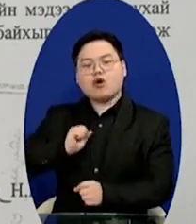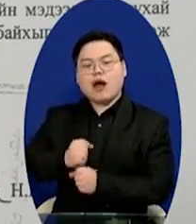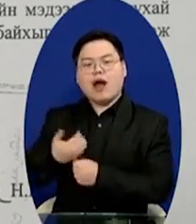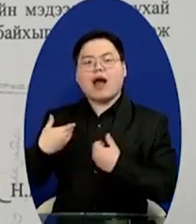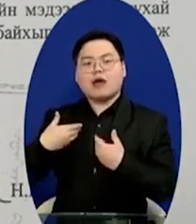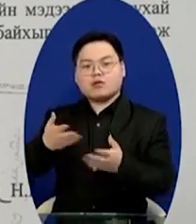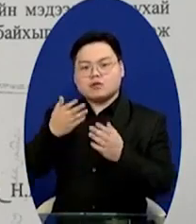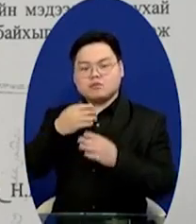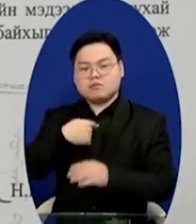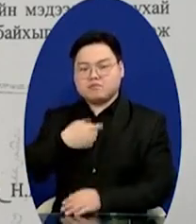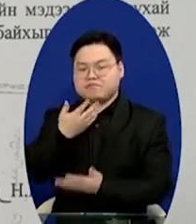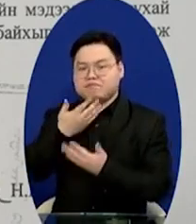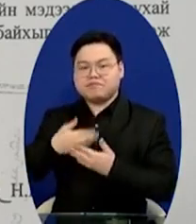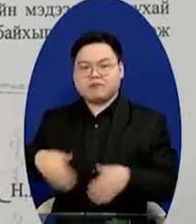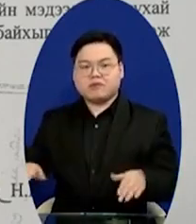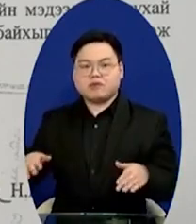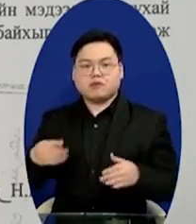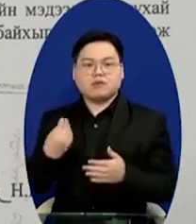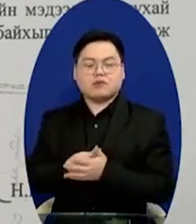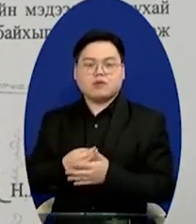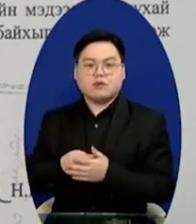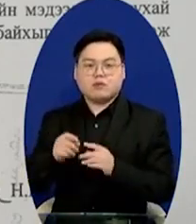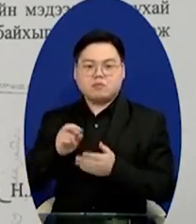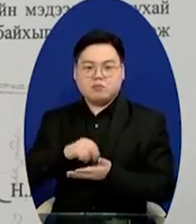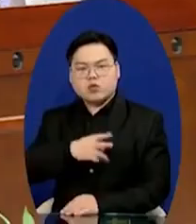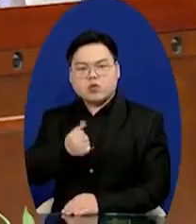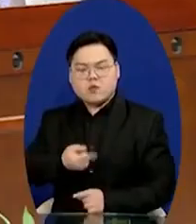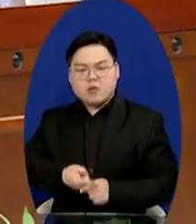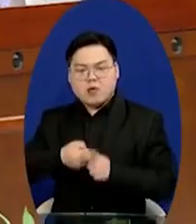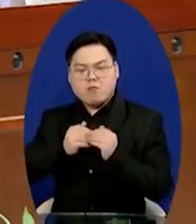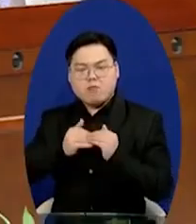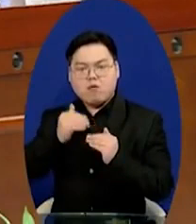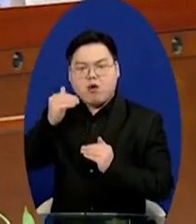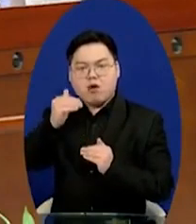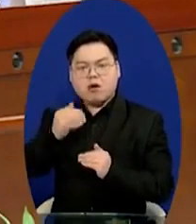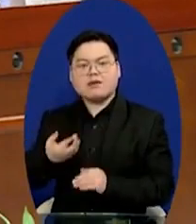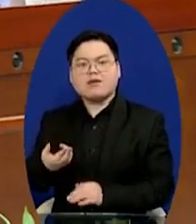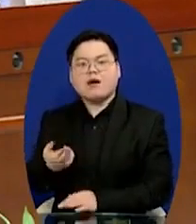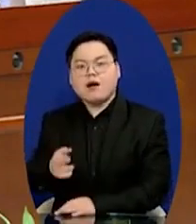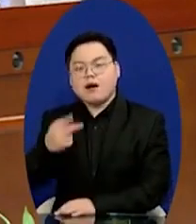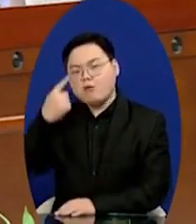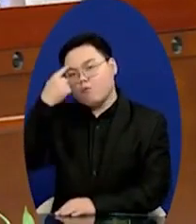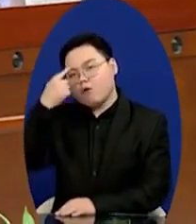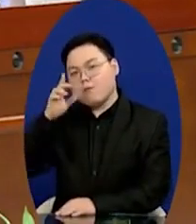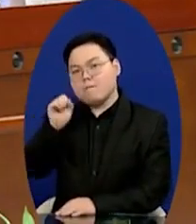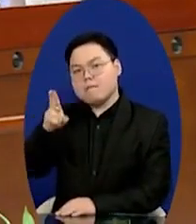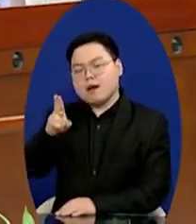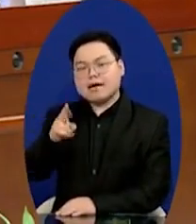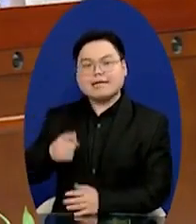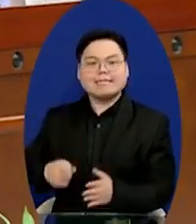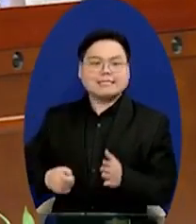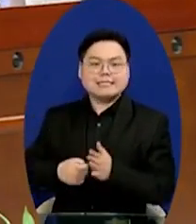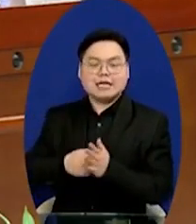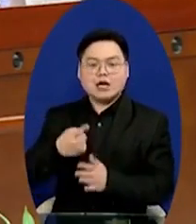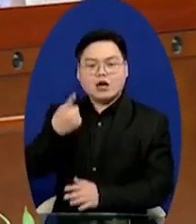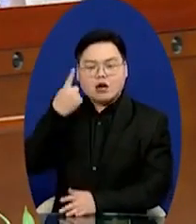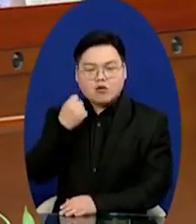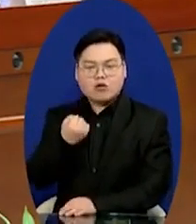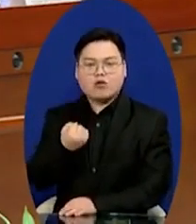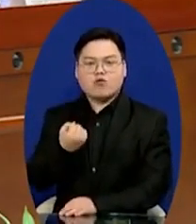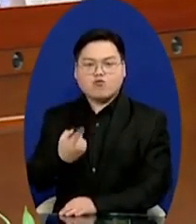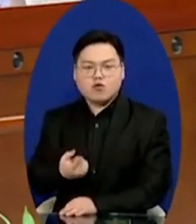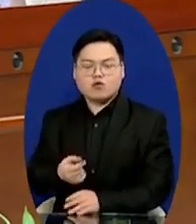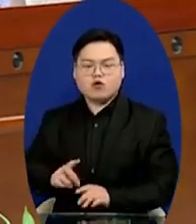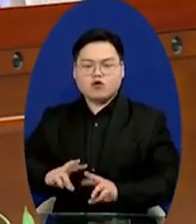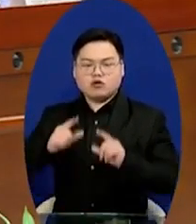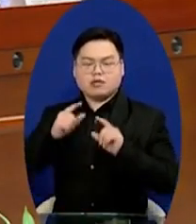гэсэн ийм одоо бичиг явуулчихжээ. Монгол банк яагаад энэ хязгаартаа ганц өдрийн дотор ингээ